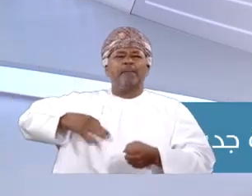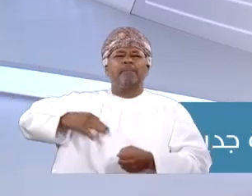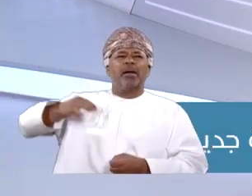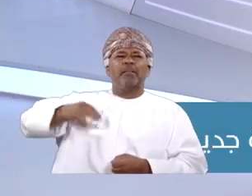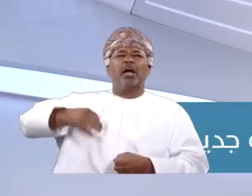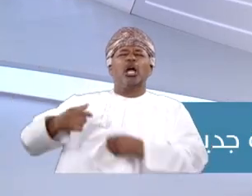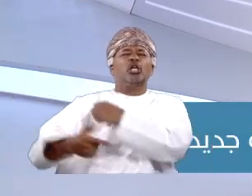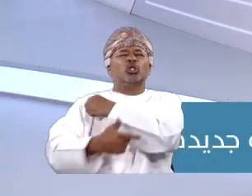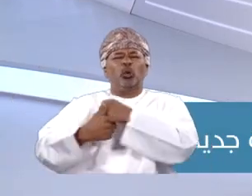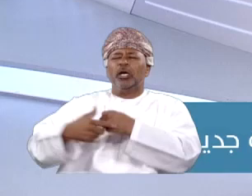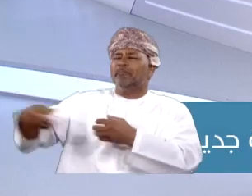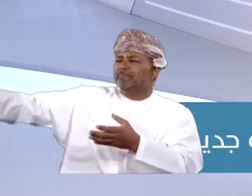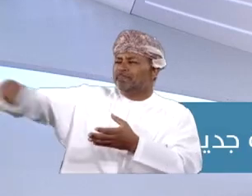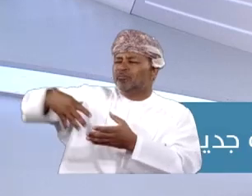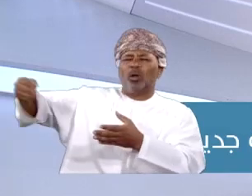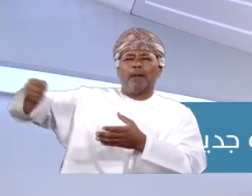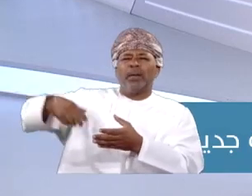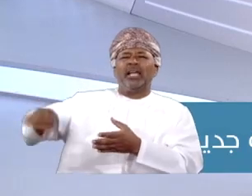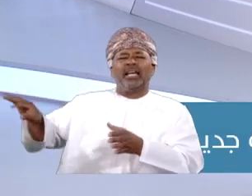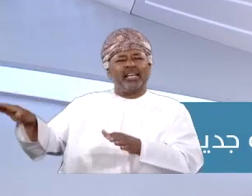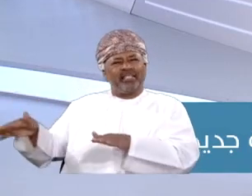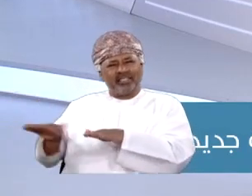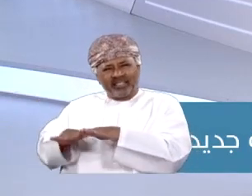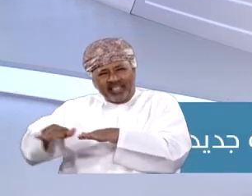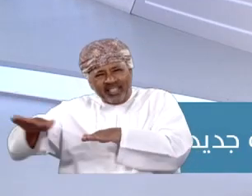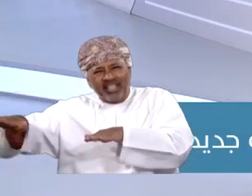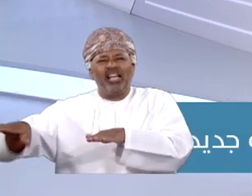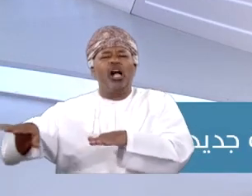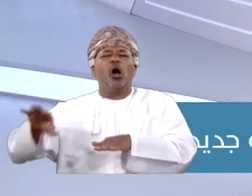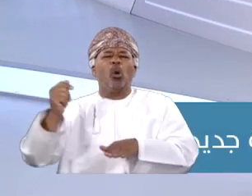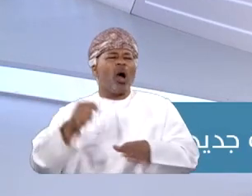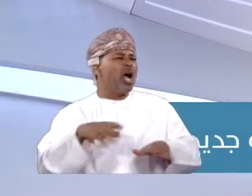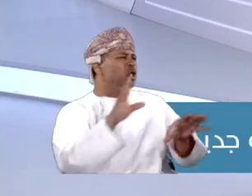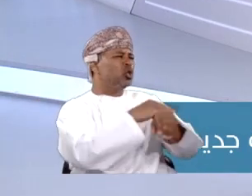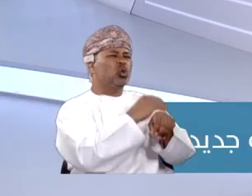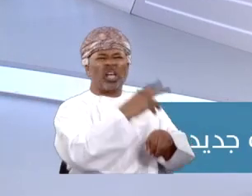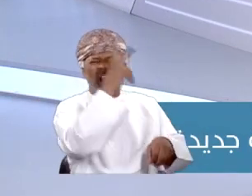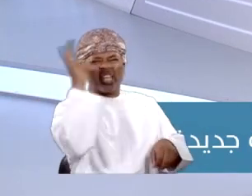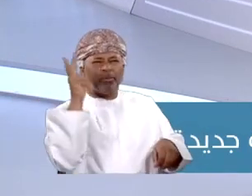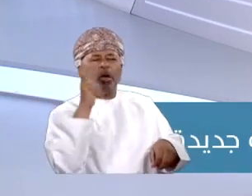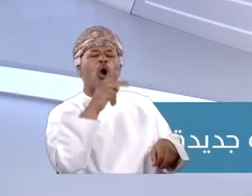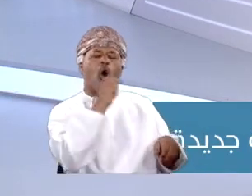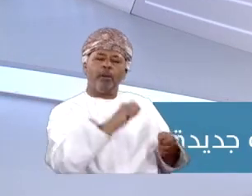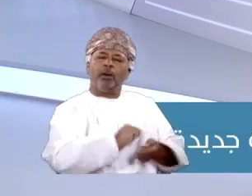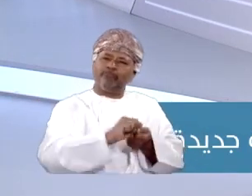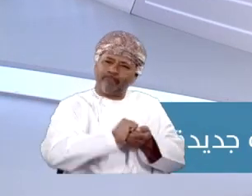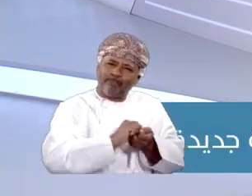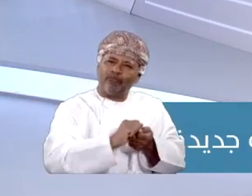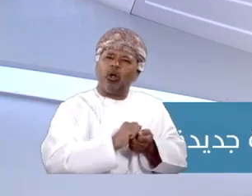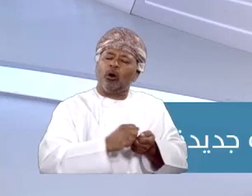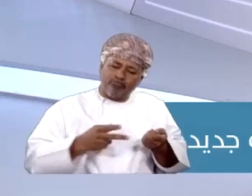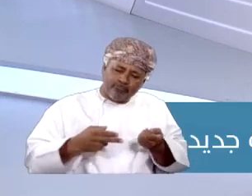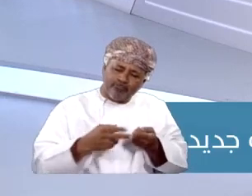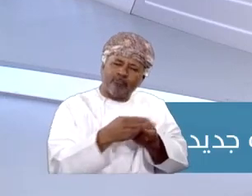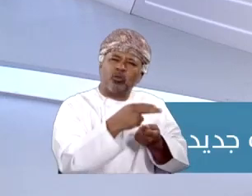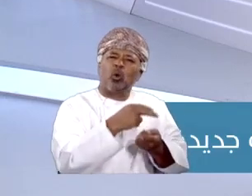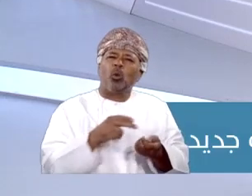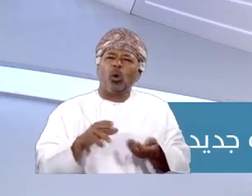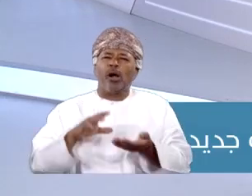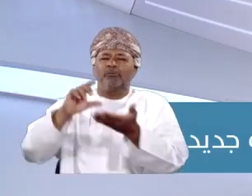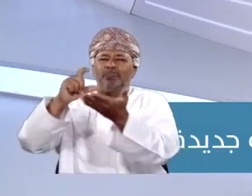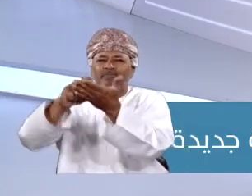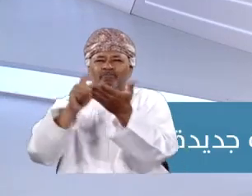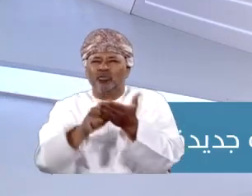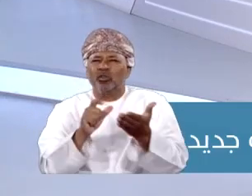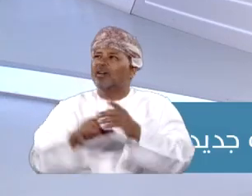كل أسبوع من محلات الخياطة أو أسواق السلع المستعملة، ثم يقوم بتنظيفها وقصها وتركيبها